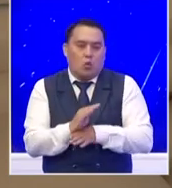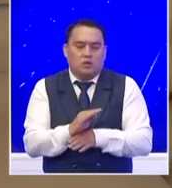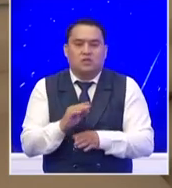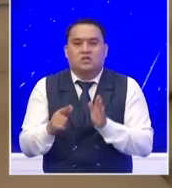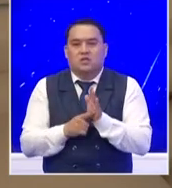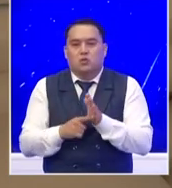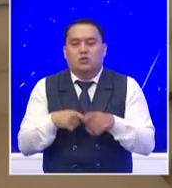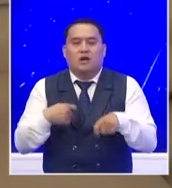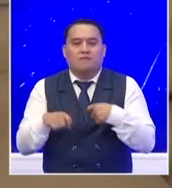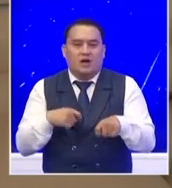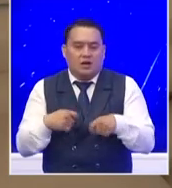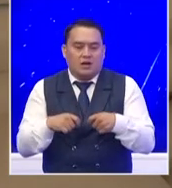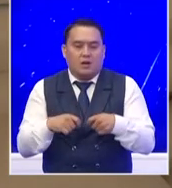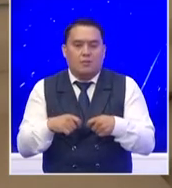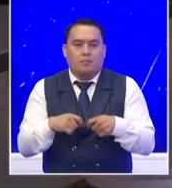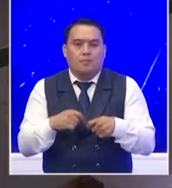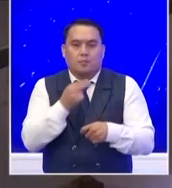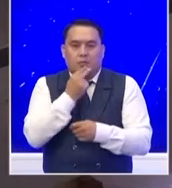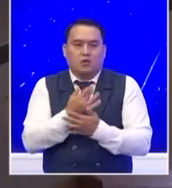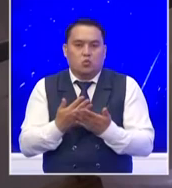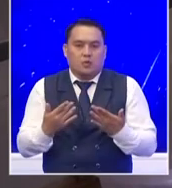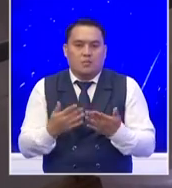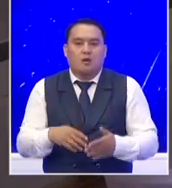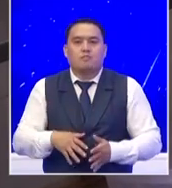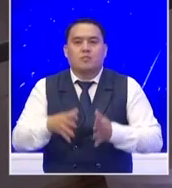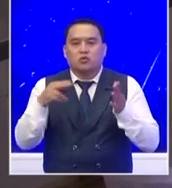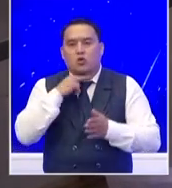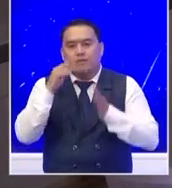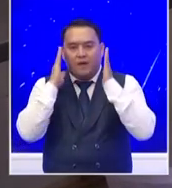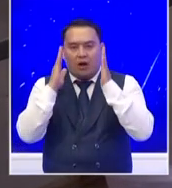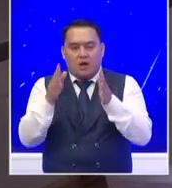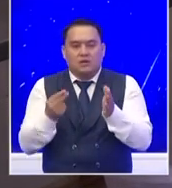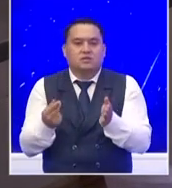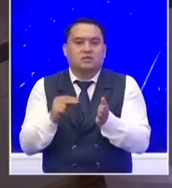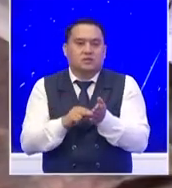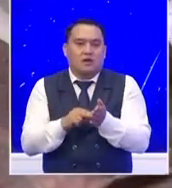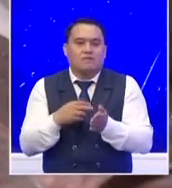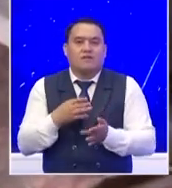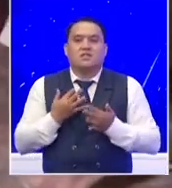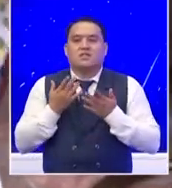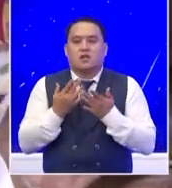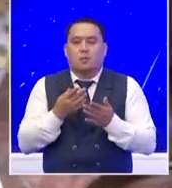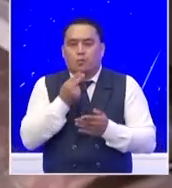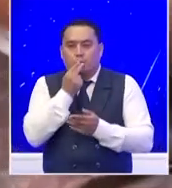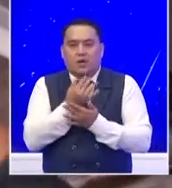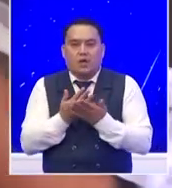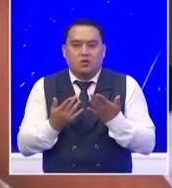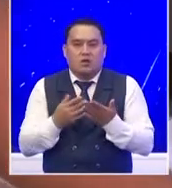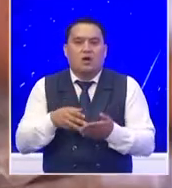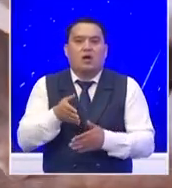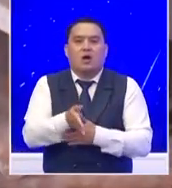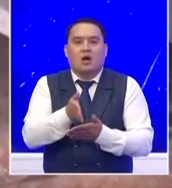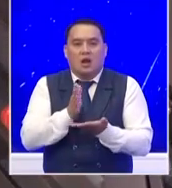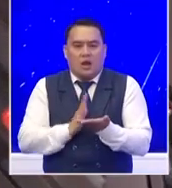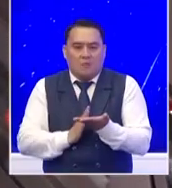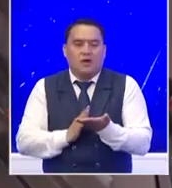7 наименованиями социально значимых продуктов питания. Большое внимание уделено и сдерживанию цен на самый востребованный продукт – формовой хлеб. На